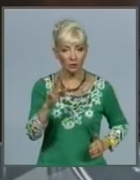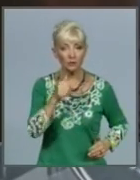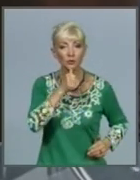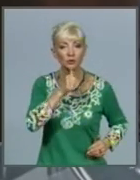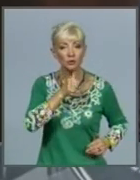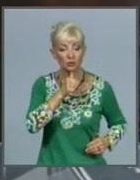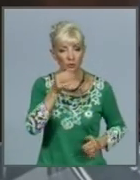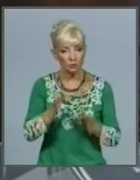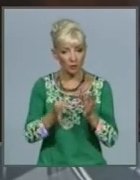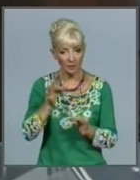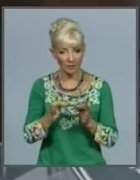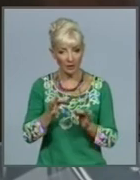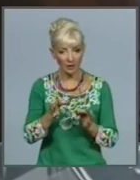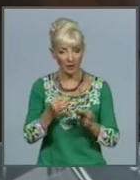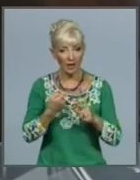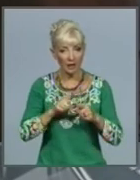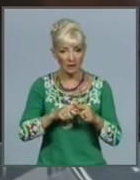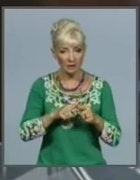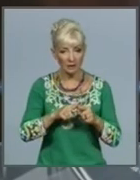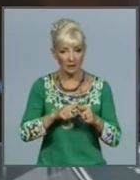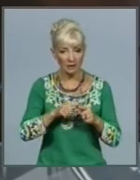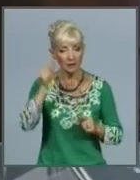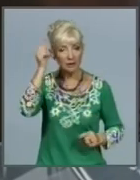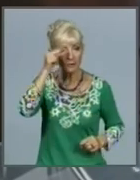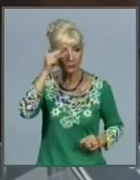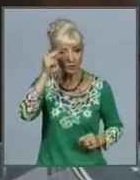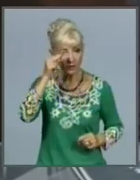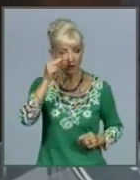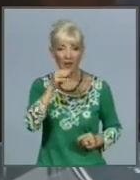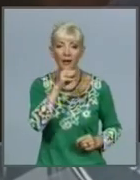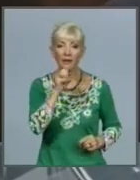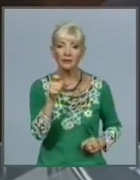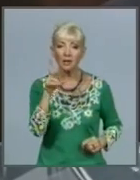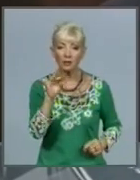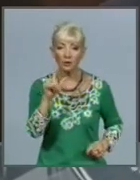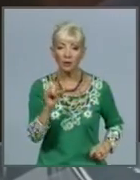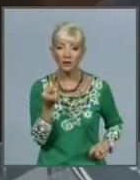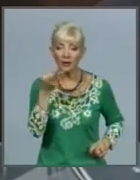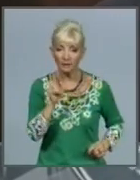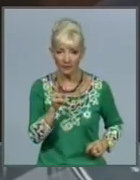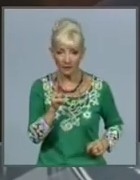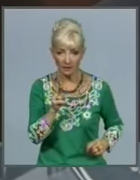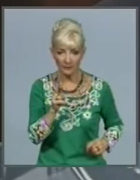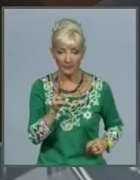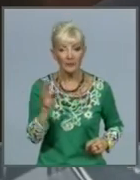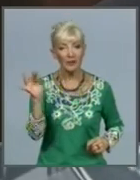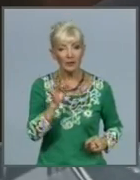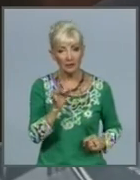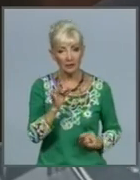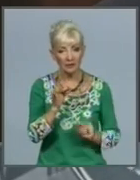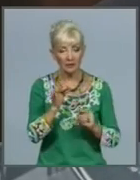Це дослідження обставин механізму техногенних вибухів, дослідження наявності пестицидів у навколишньому